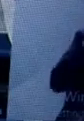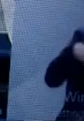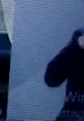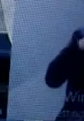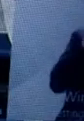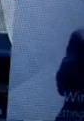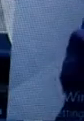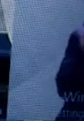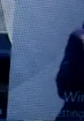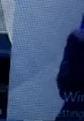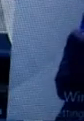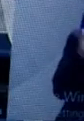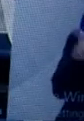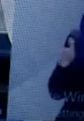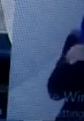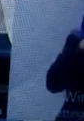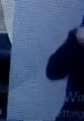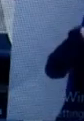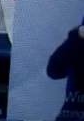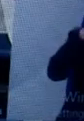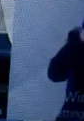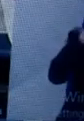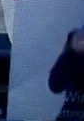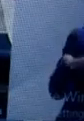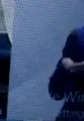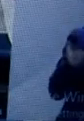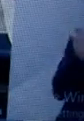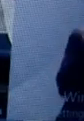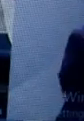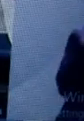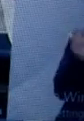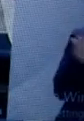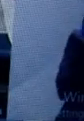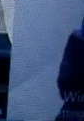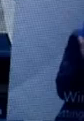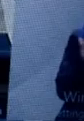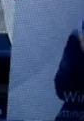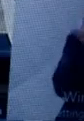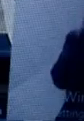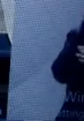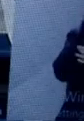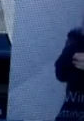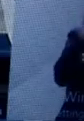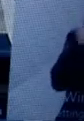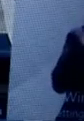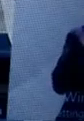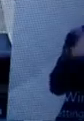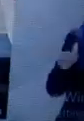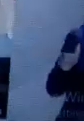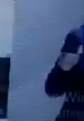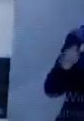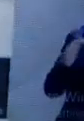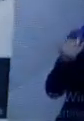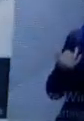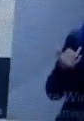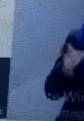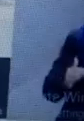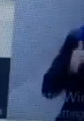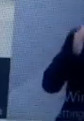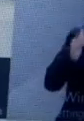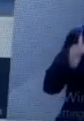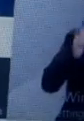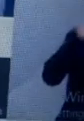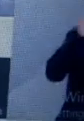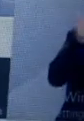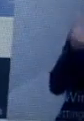dibuka. Untuk makluman saudara-saudari, sekolah akan dibuka secara berperingkat dalam tempoh